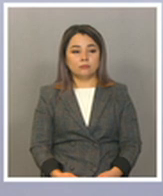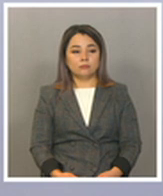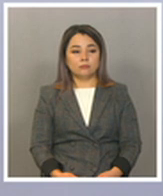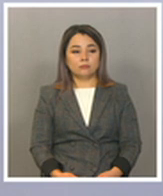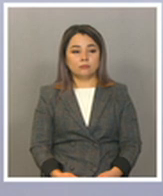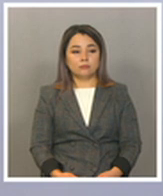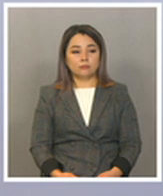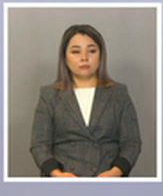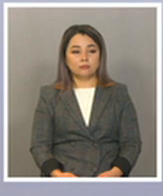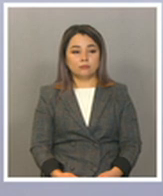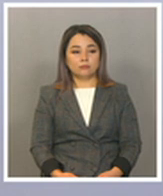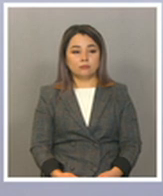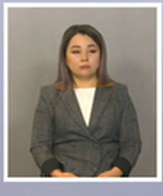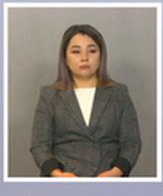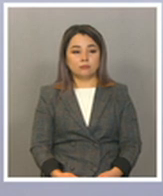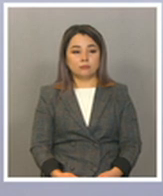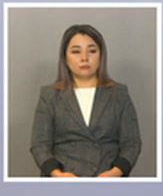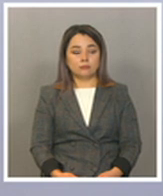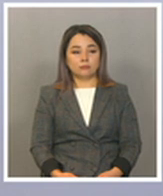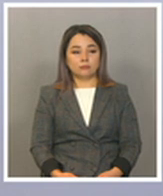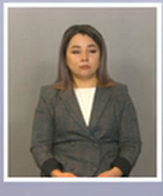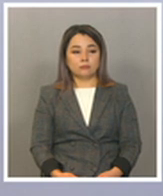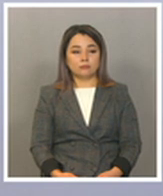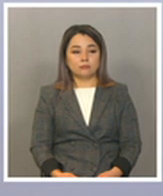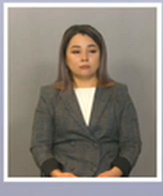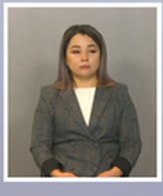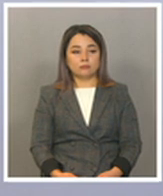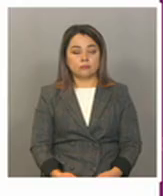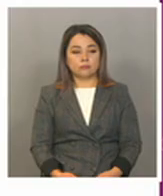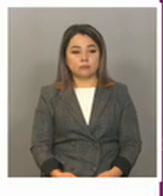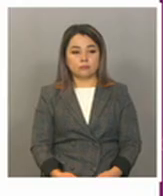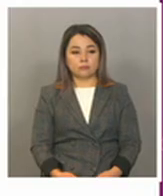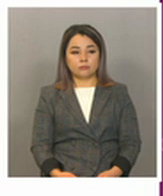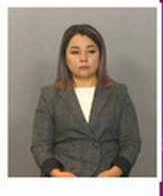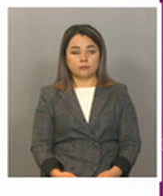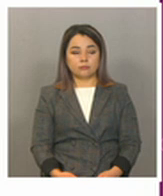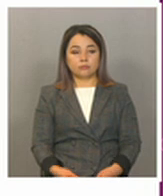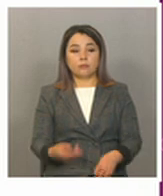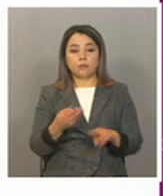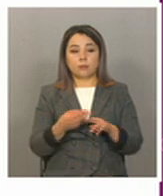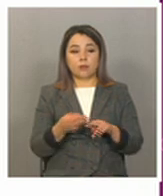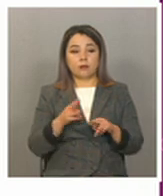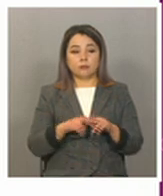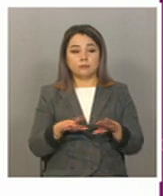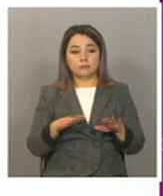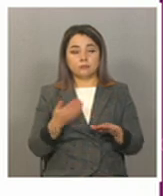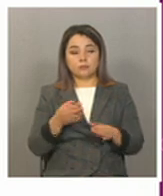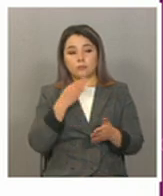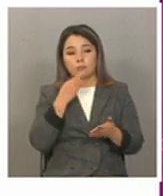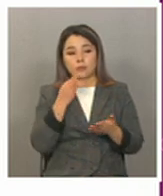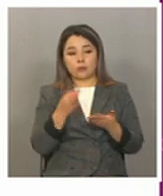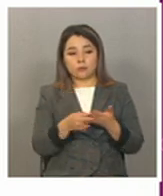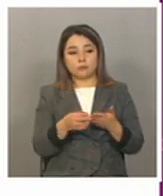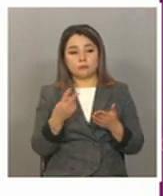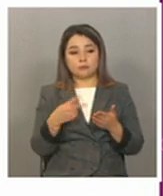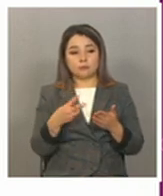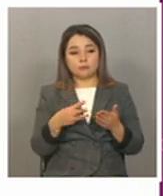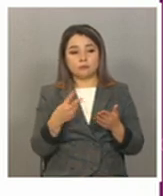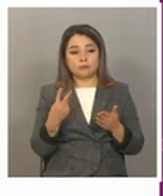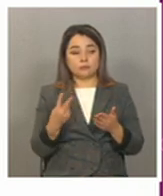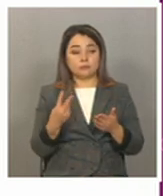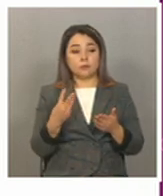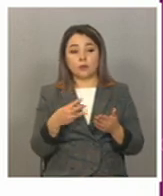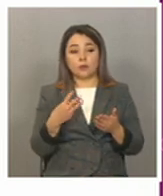қосылған 30 тең 26 болады. Демек, түбірлерінің жауабында минус 34